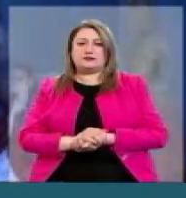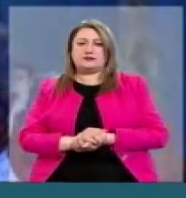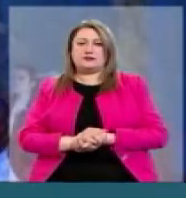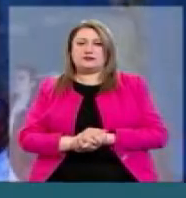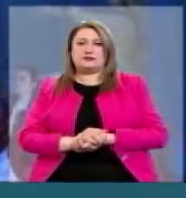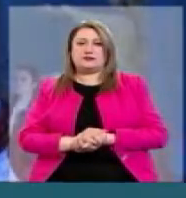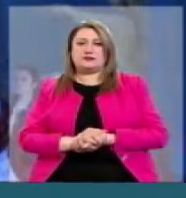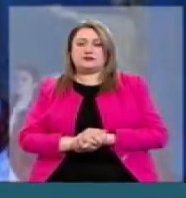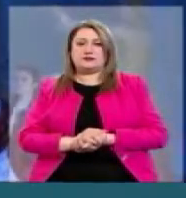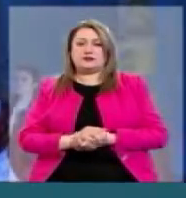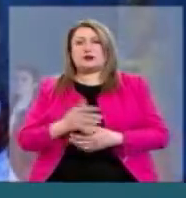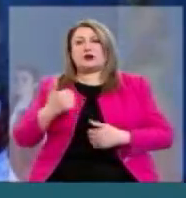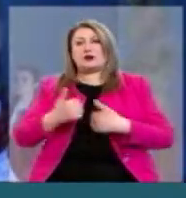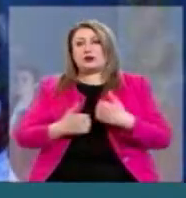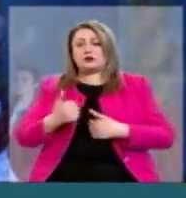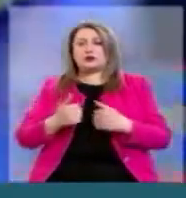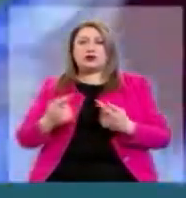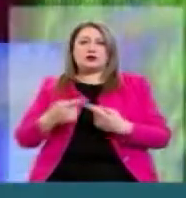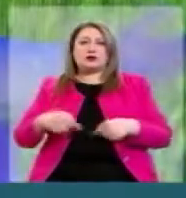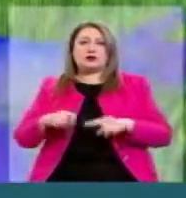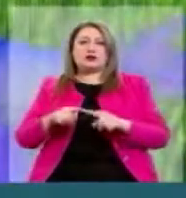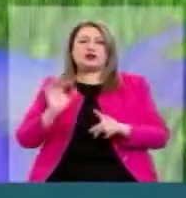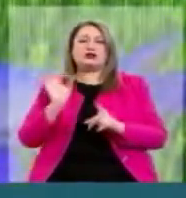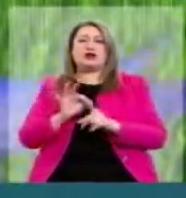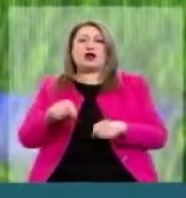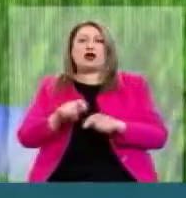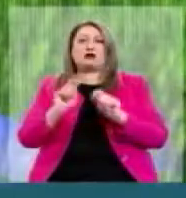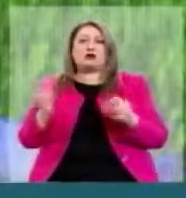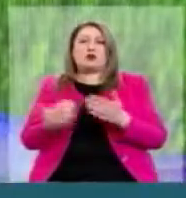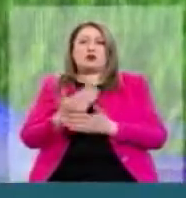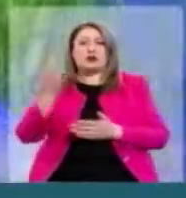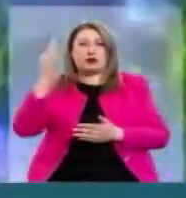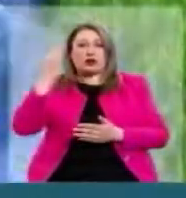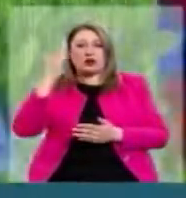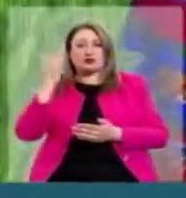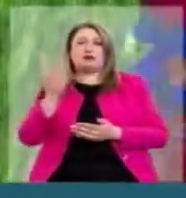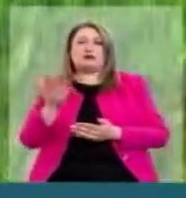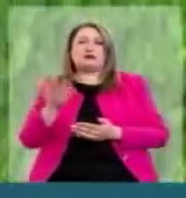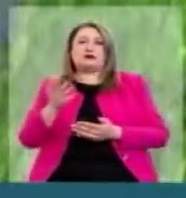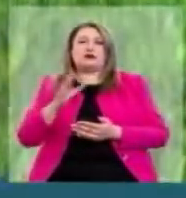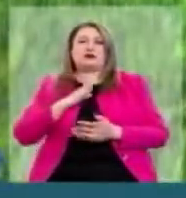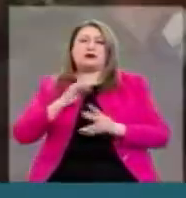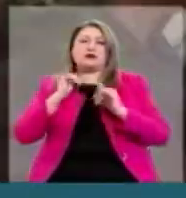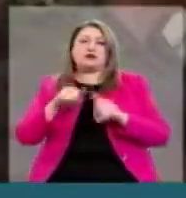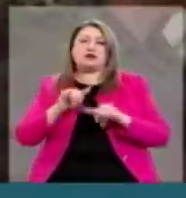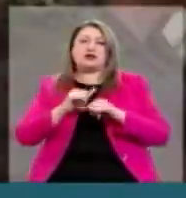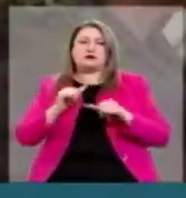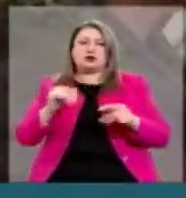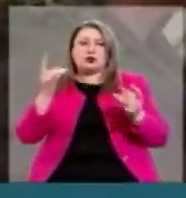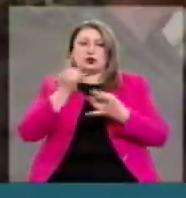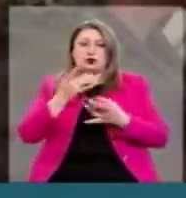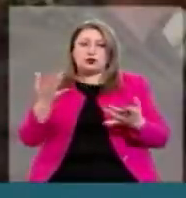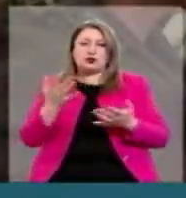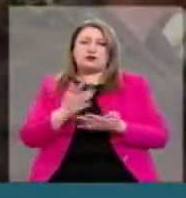Жаңа таланттарға жол ашу мақсатында ұйымдастырылған байқау өңір аумағында өмір сүріп келе жатқан өзгөт өкілдердің мәдениетін дамытуға, өнер арқылы еліміздің